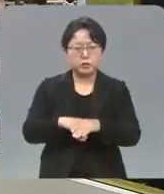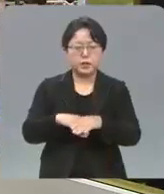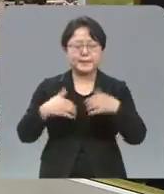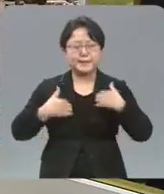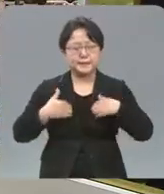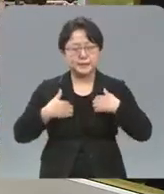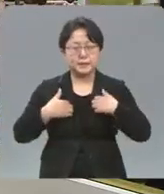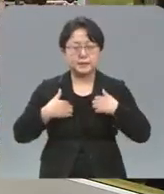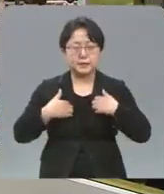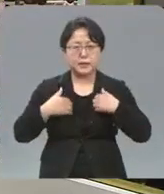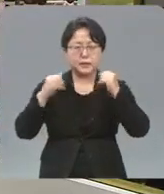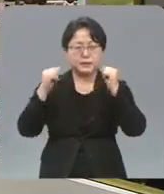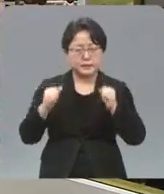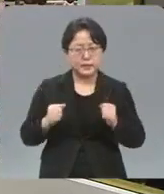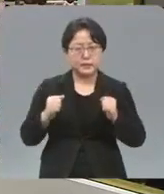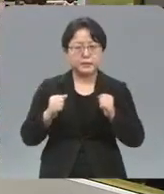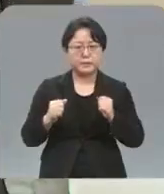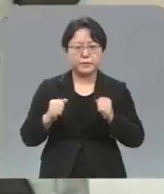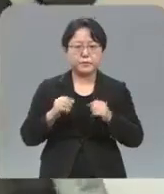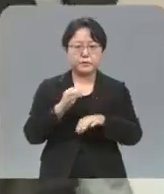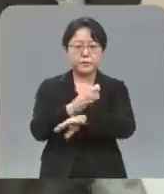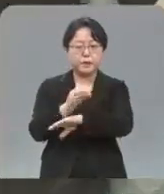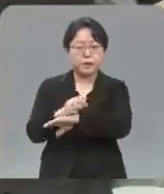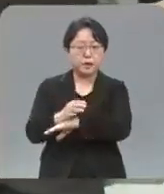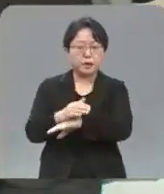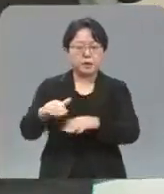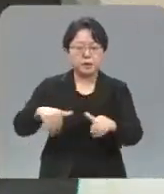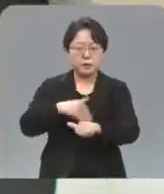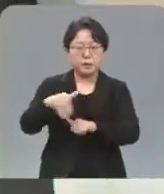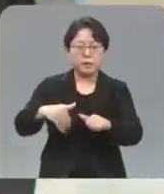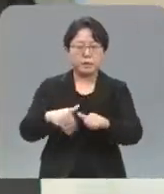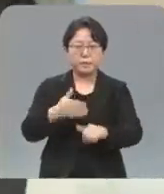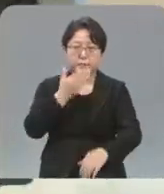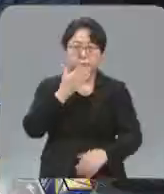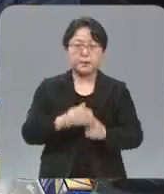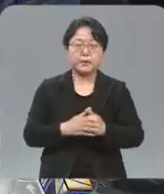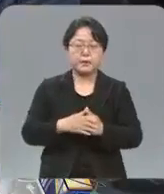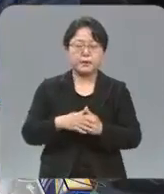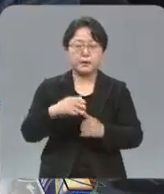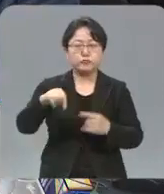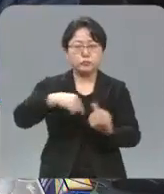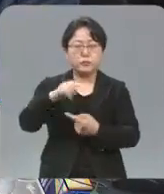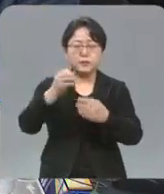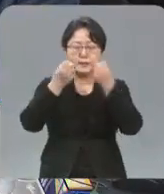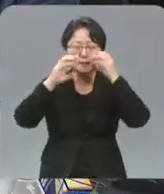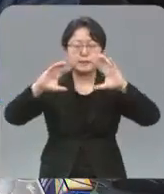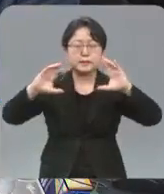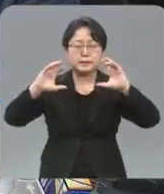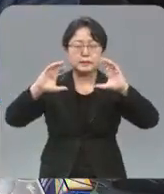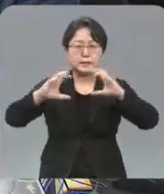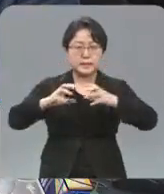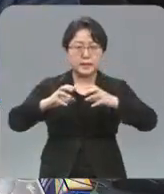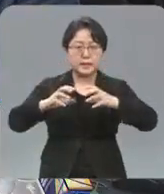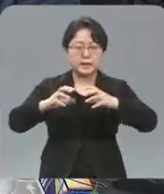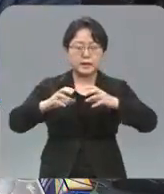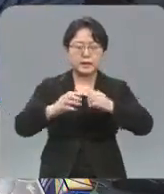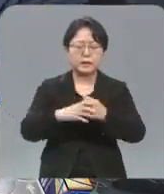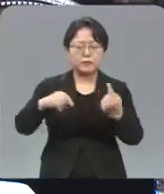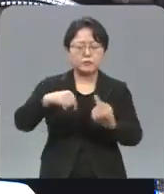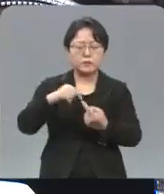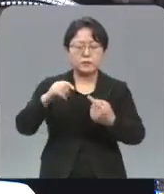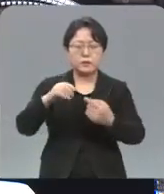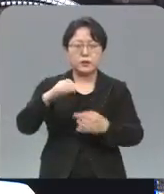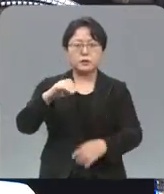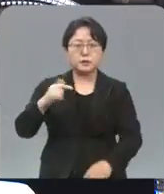시설이 들어선 체류형 쇼핑 테마파크를 표방하고 있습니다. 스타필드 운영사인 신세계 프로퍼티는 스타필드